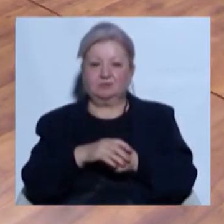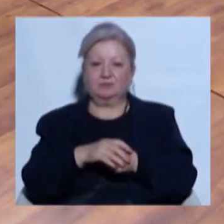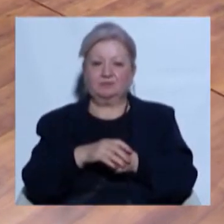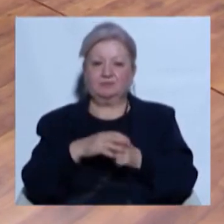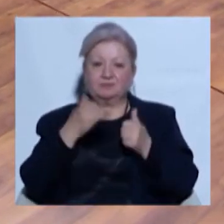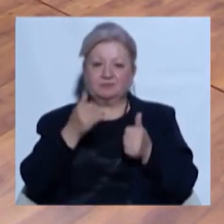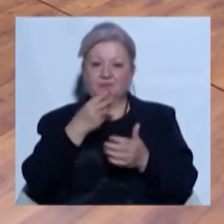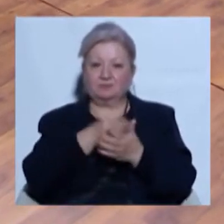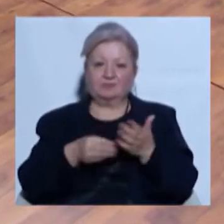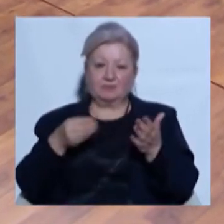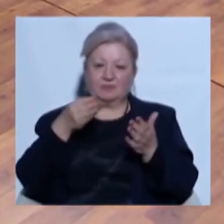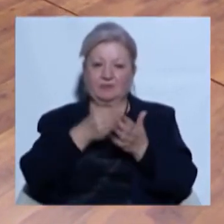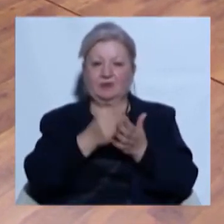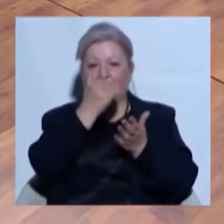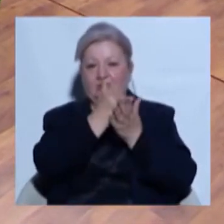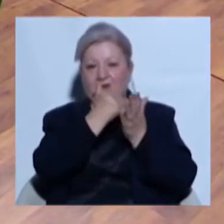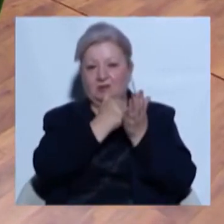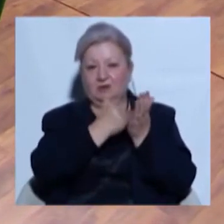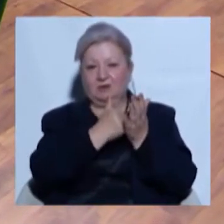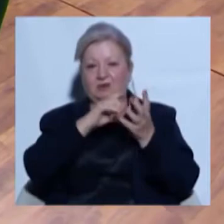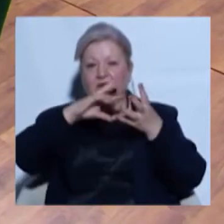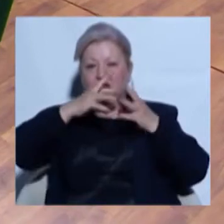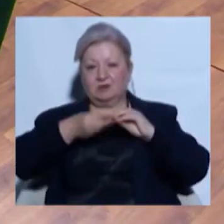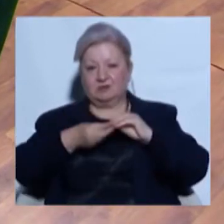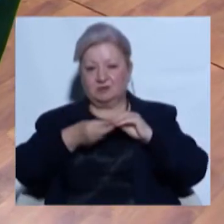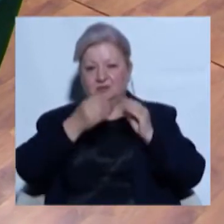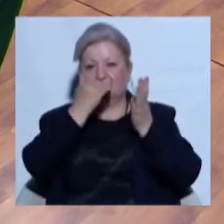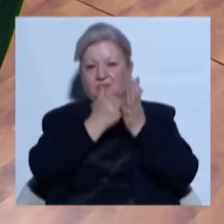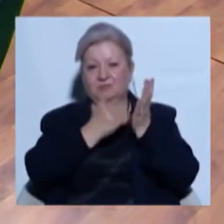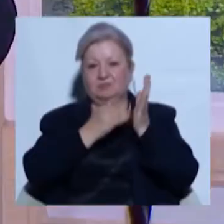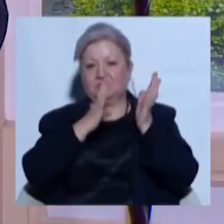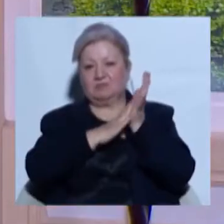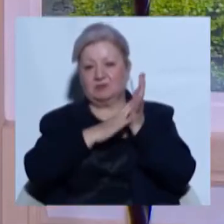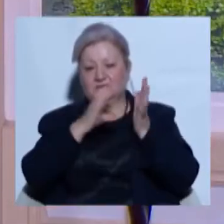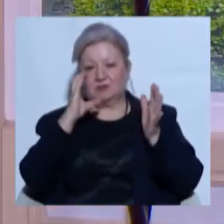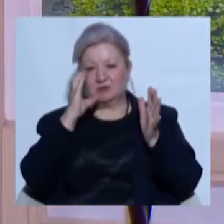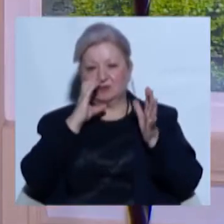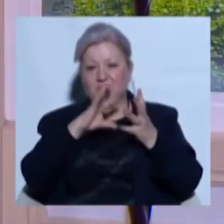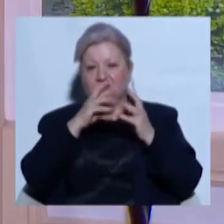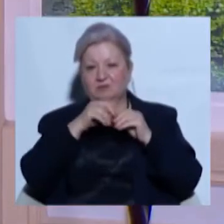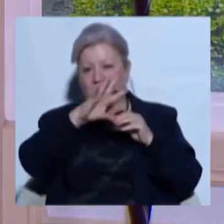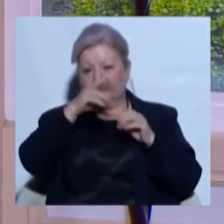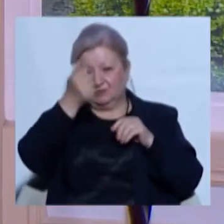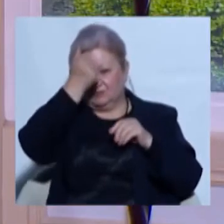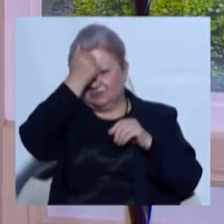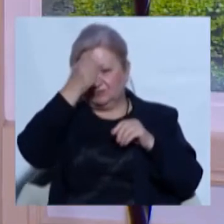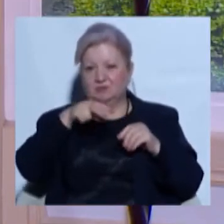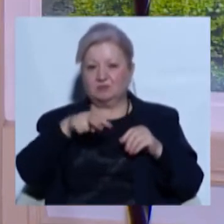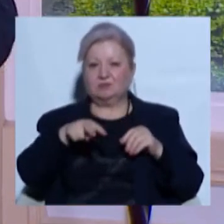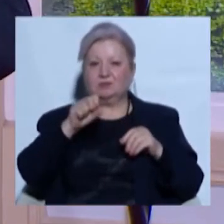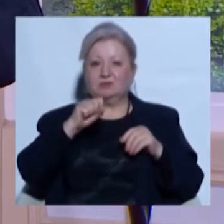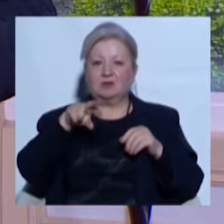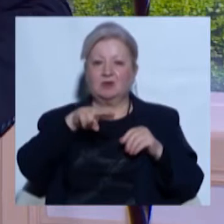ახლა დაუბრუნდეთ ჩვენს გაკვეთილს, შემაჯამებელი გაკვეთილი მეცხრე კლასში. ყველას გახსოვთ ლადო ასათიანის